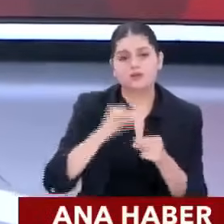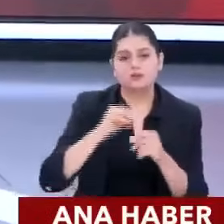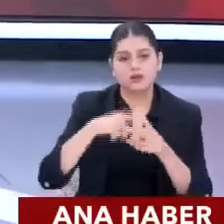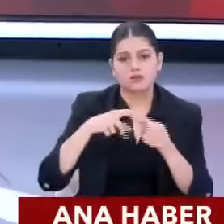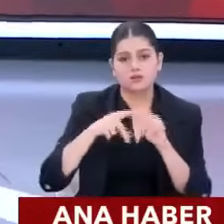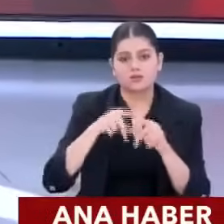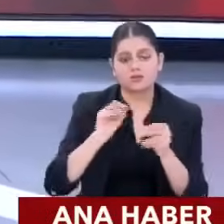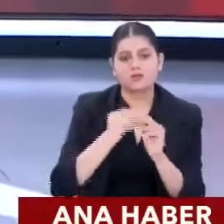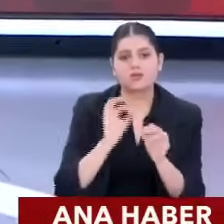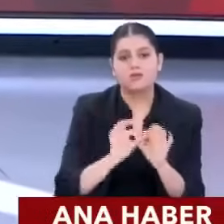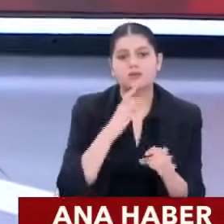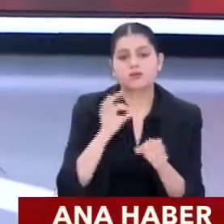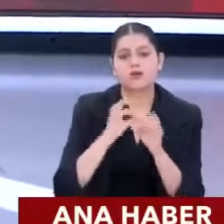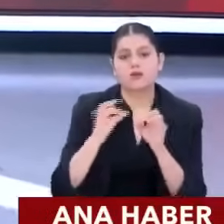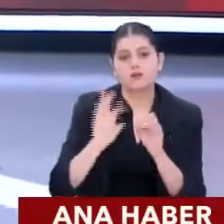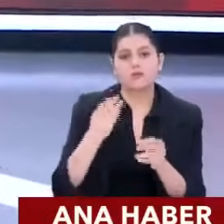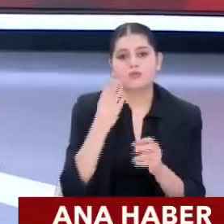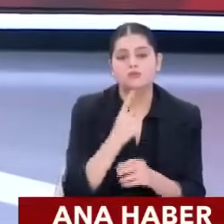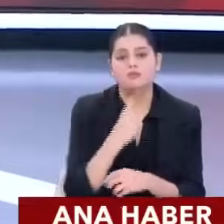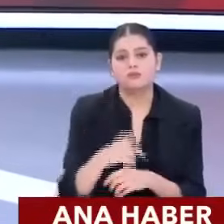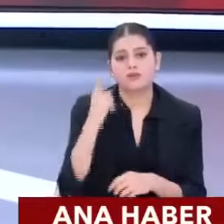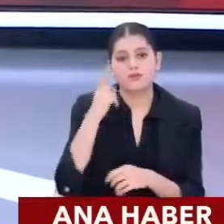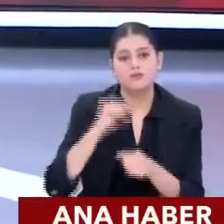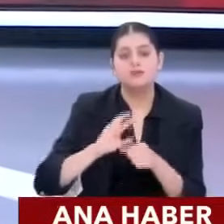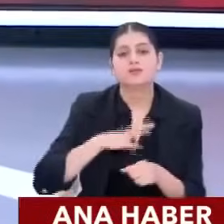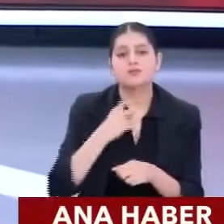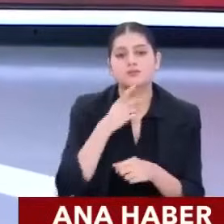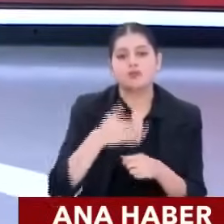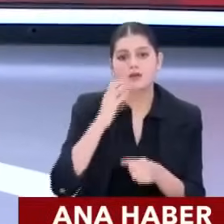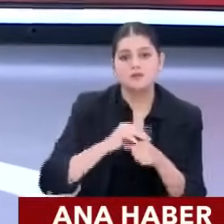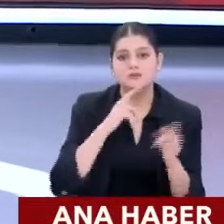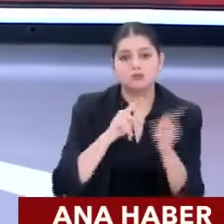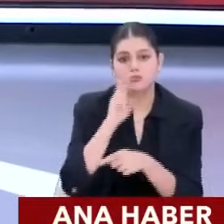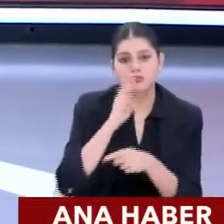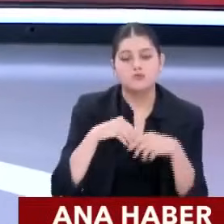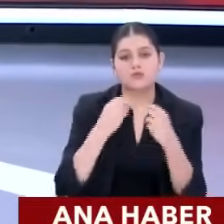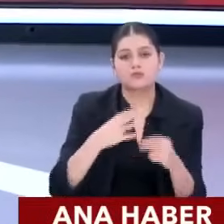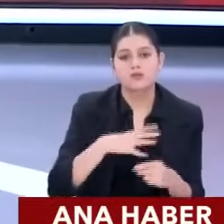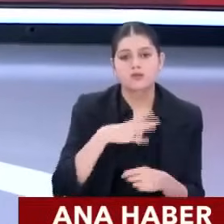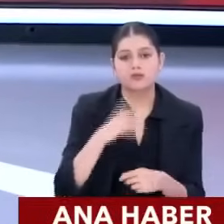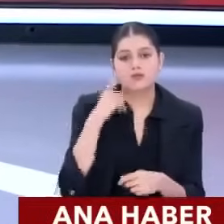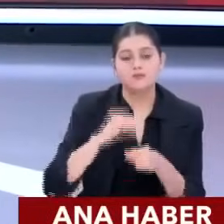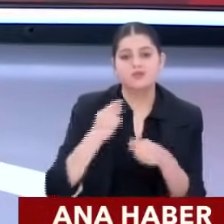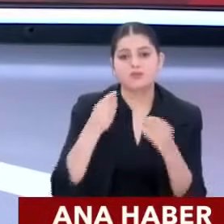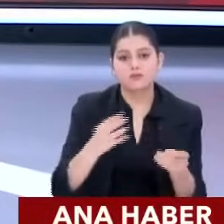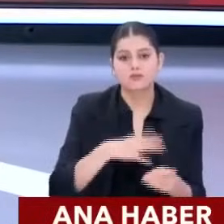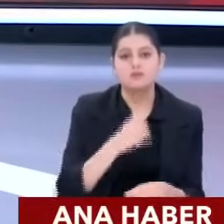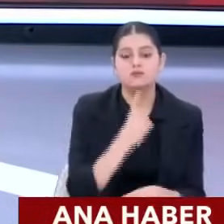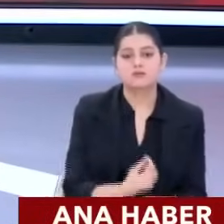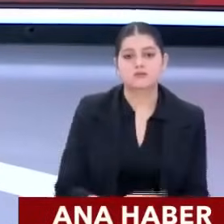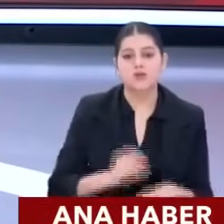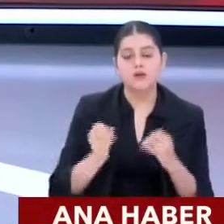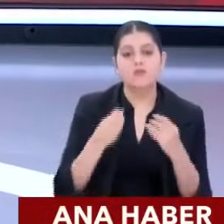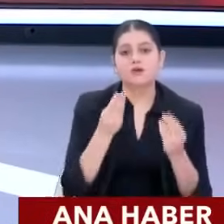ülkede ekonomisinin durumu da ortada hükümet istemez mi Hep söylerim Bunu yüzde 300 vermek ister hükümetin içine gelir iktidarın